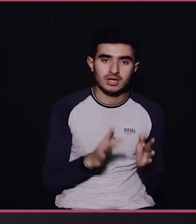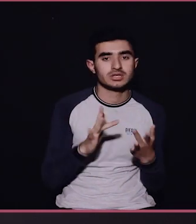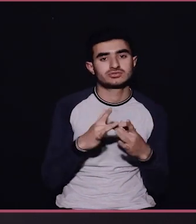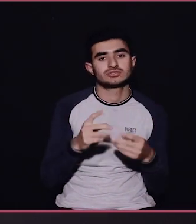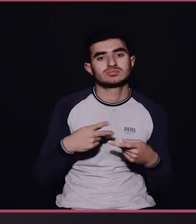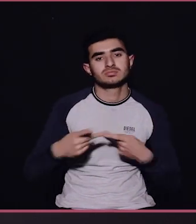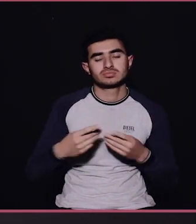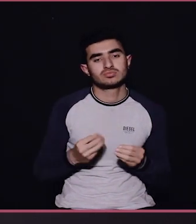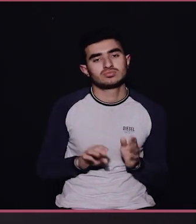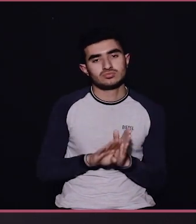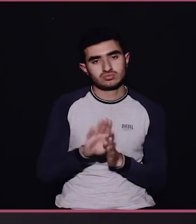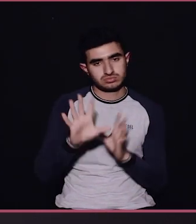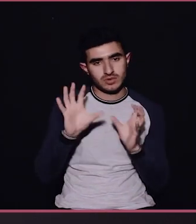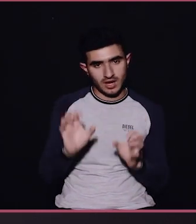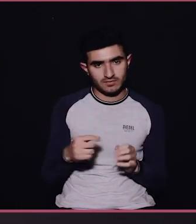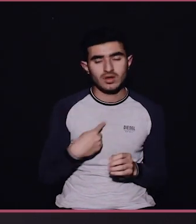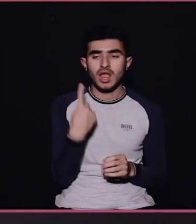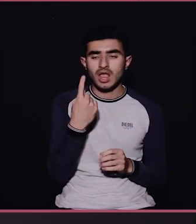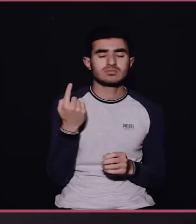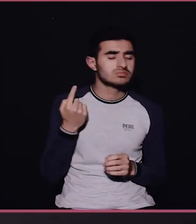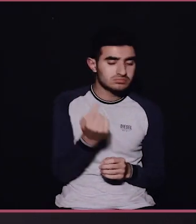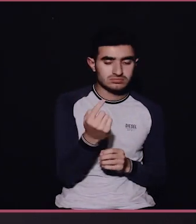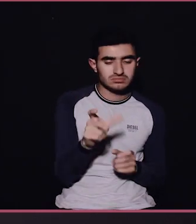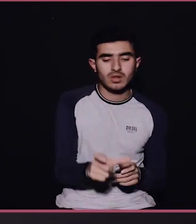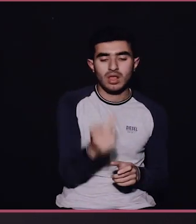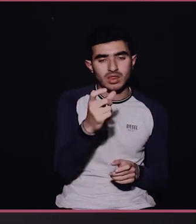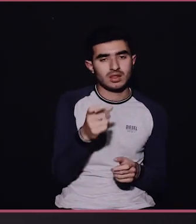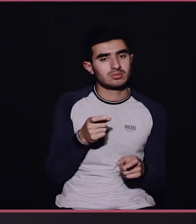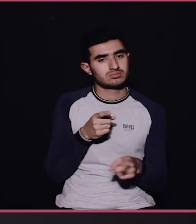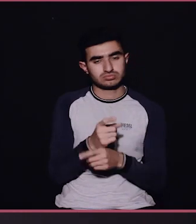نہیں کر سکتی, کوئی ایک بندہ اٹھ کے اس پوری انڈسٹری کو ڈیولپ نہیں کر سکتا. دس از اے